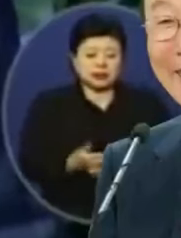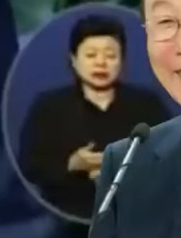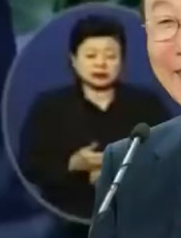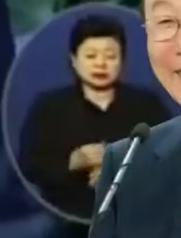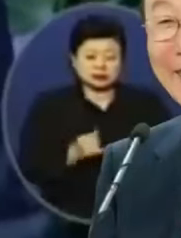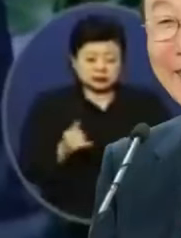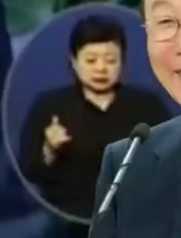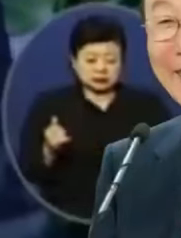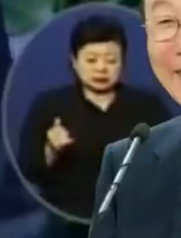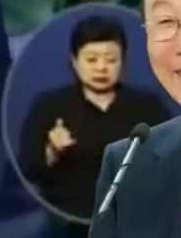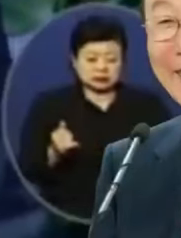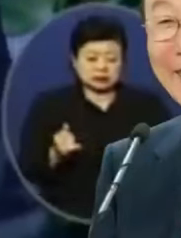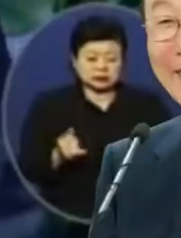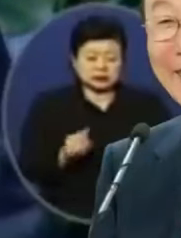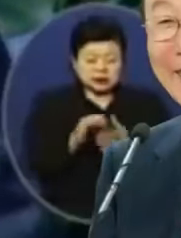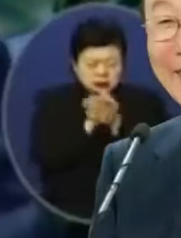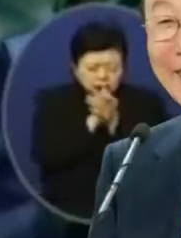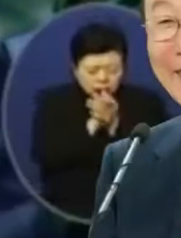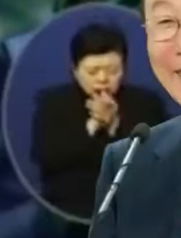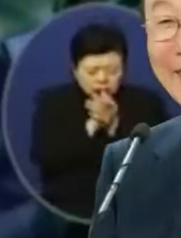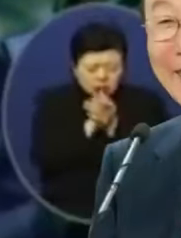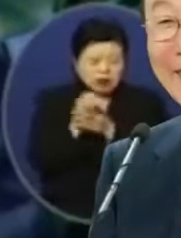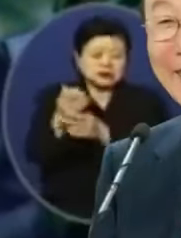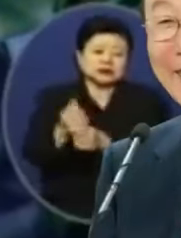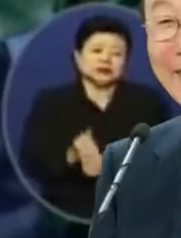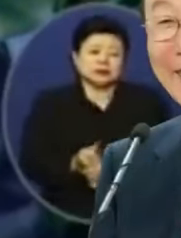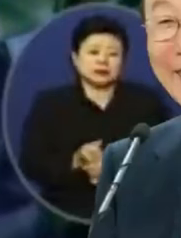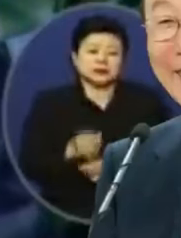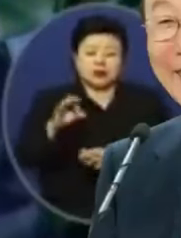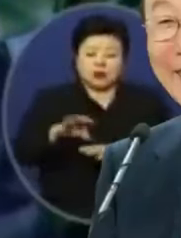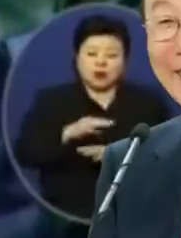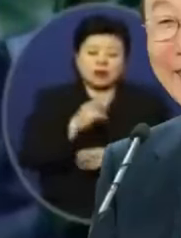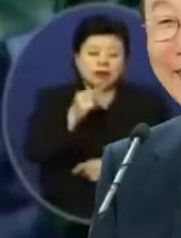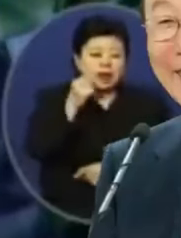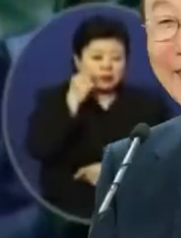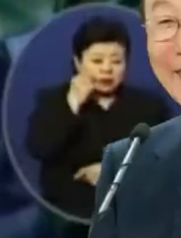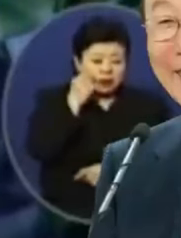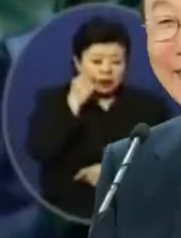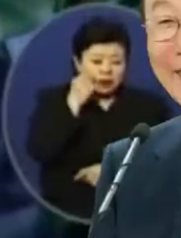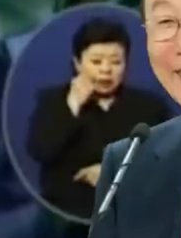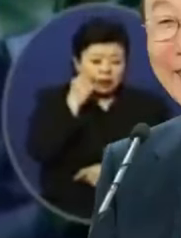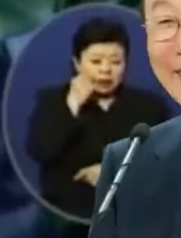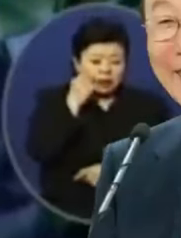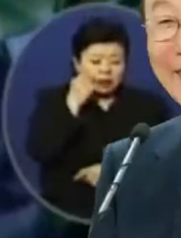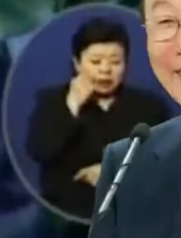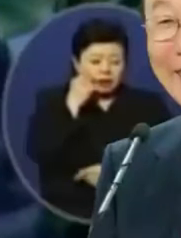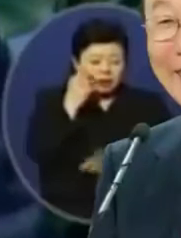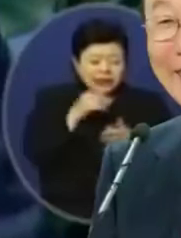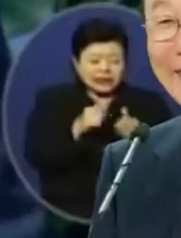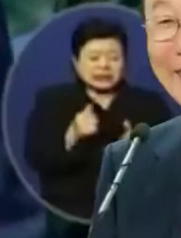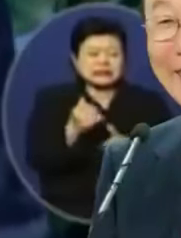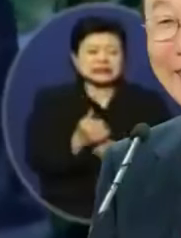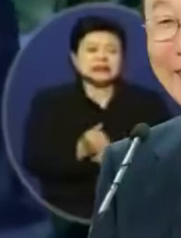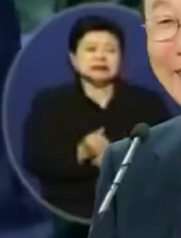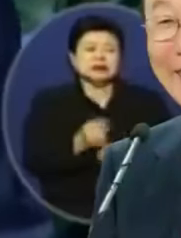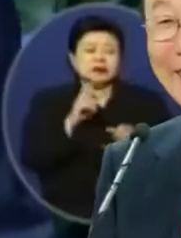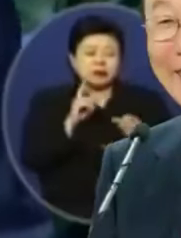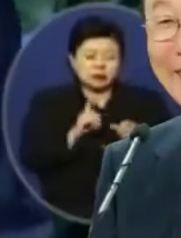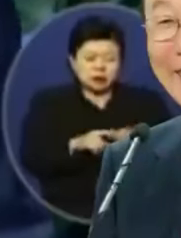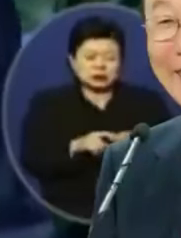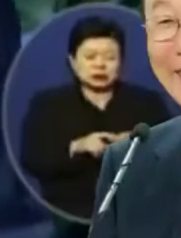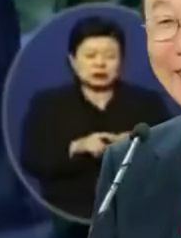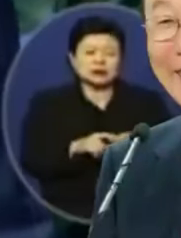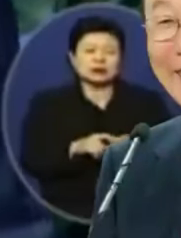관원들이 와서 현장에서 잡았으니 왕이 말할 수 없습니다. 왕이 그때야 늦게 깨닫고 다니엘을 잡아 죽이려고 너희가